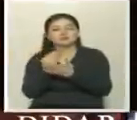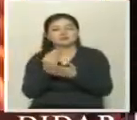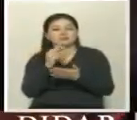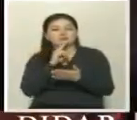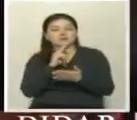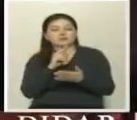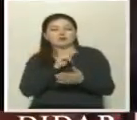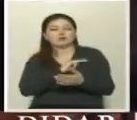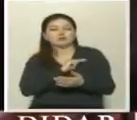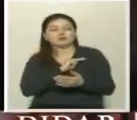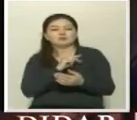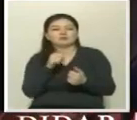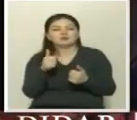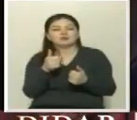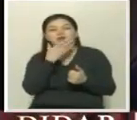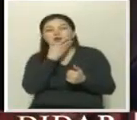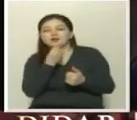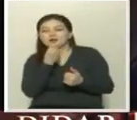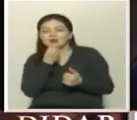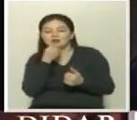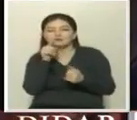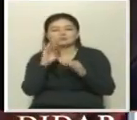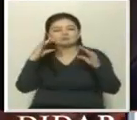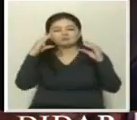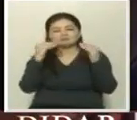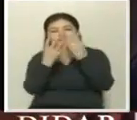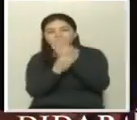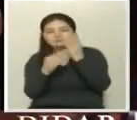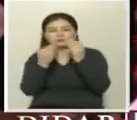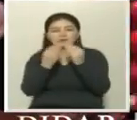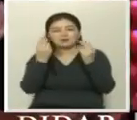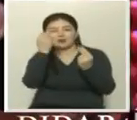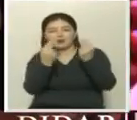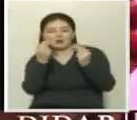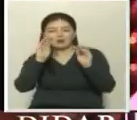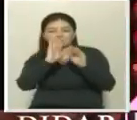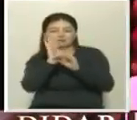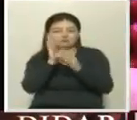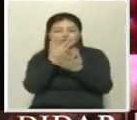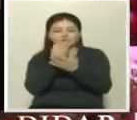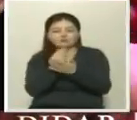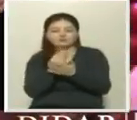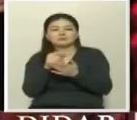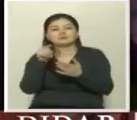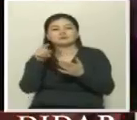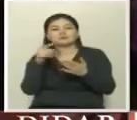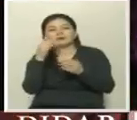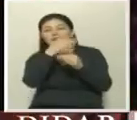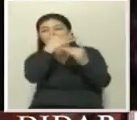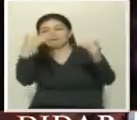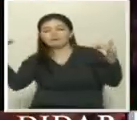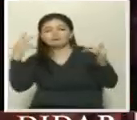хороший материал и красиво подать его это нелегкий труд но по словам актрисы на сцене доминирует гармония и взаимопонимание